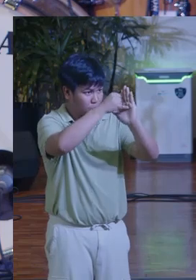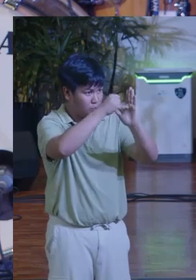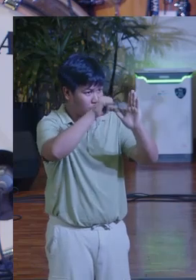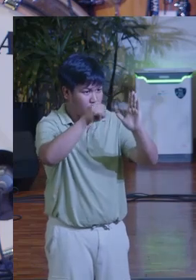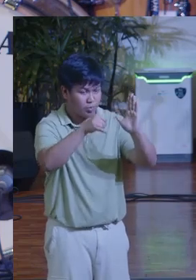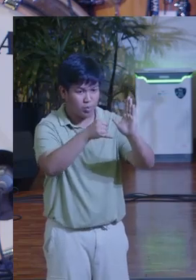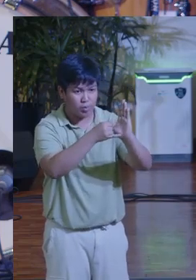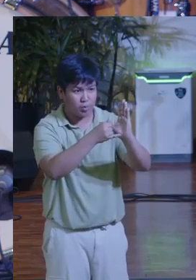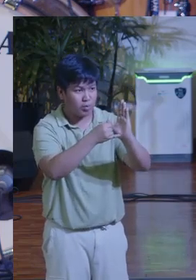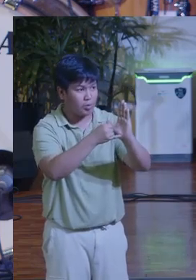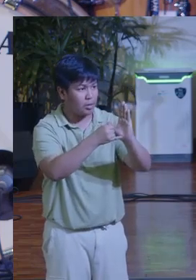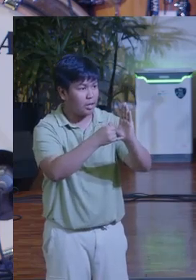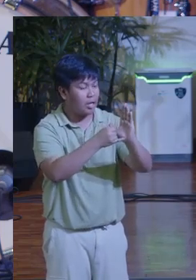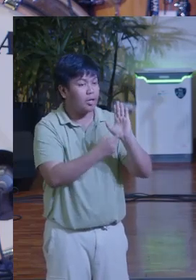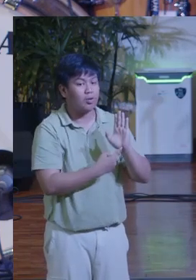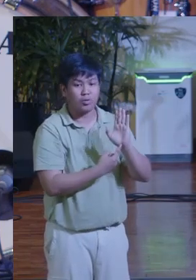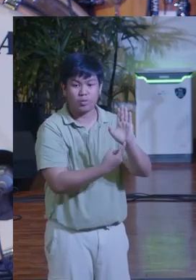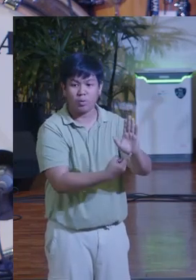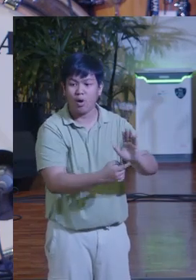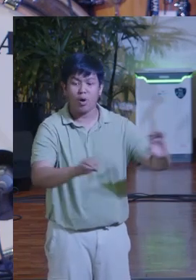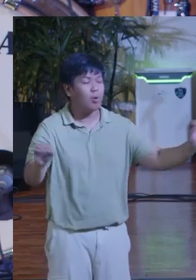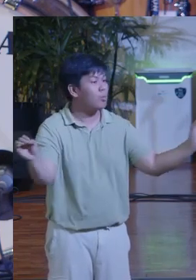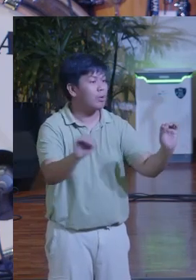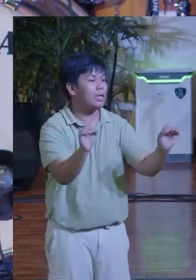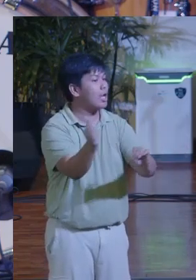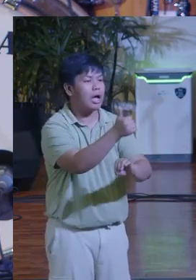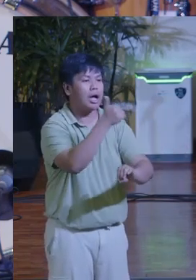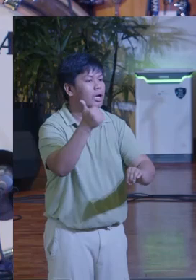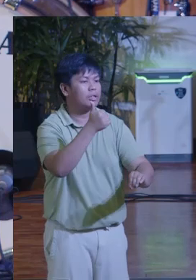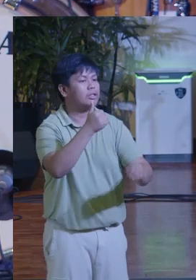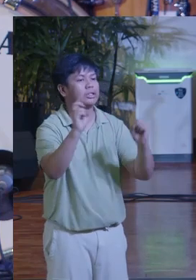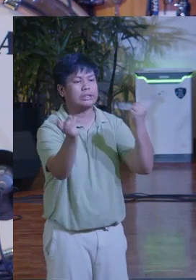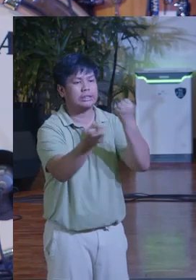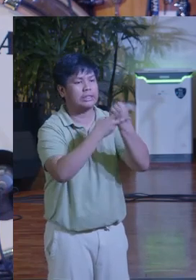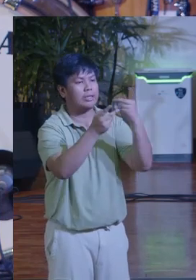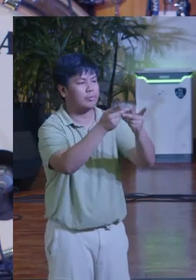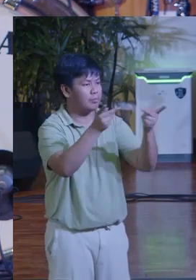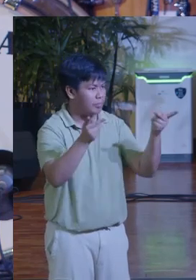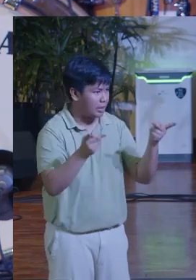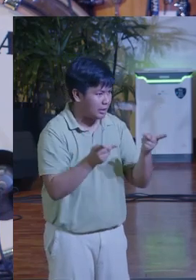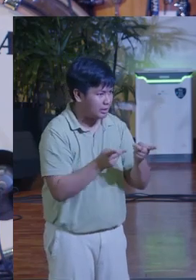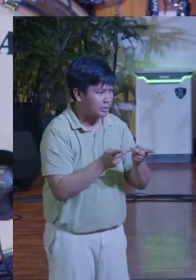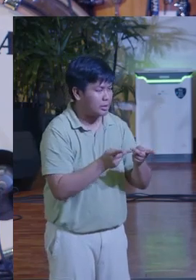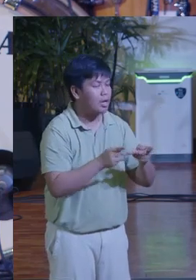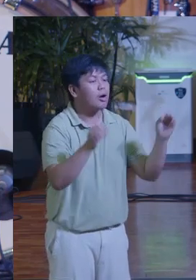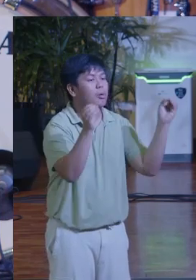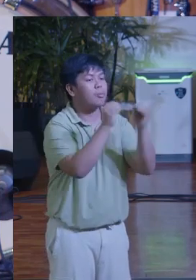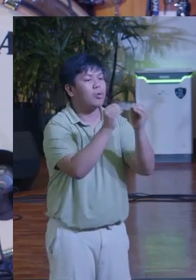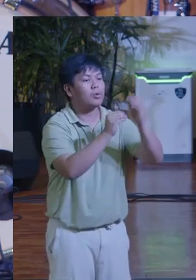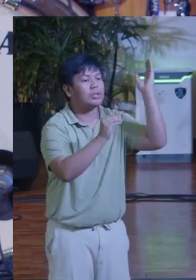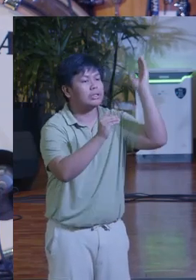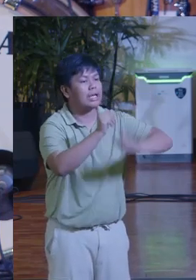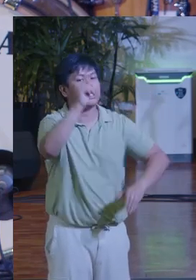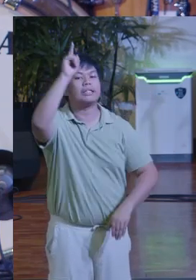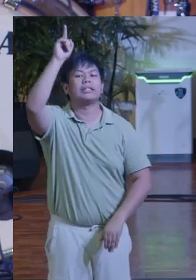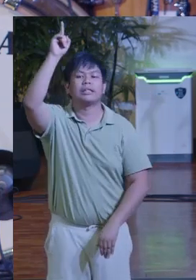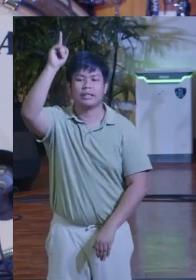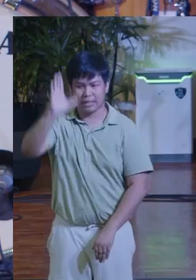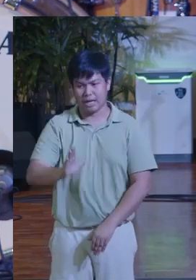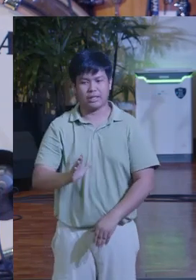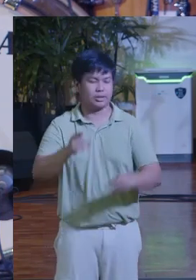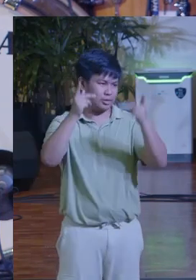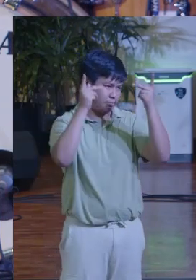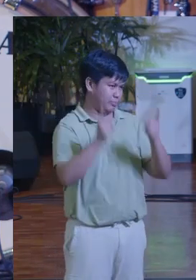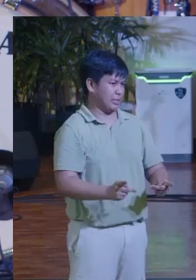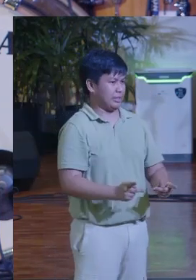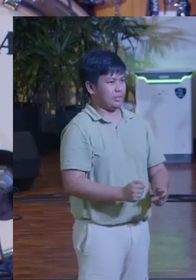walang mas ligtas pang lugar kundi ang makapangyarihang kamay ng Diyos. Kumilos ang Diyos at